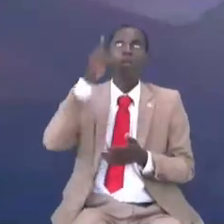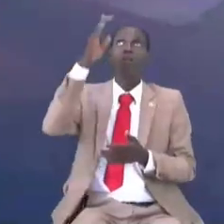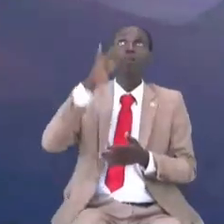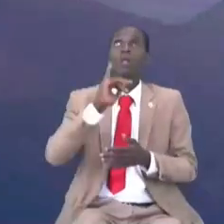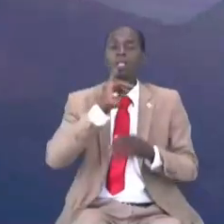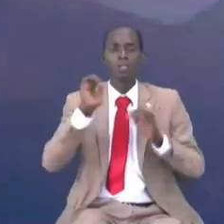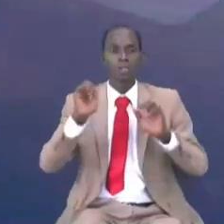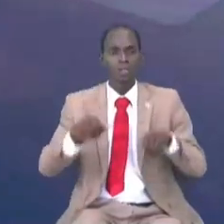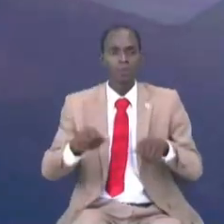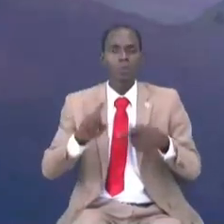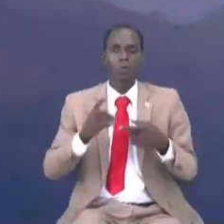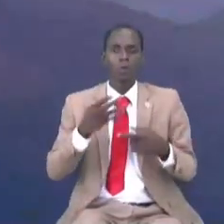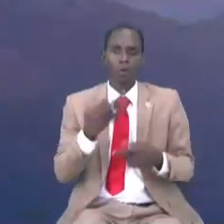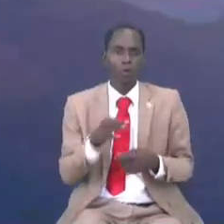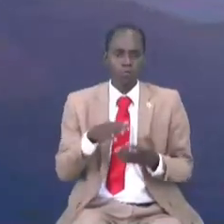Abraham. »